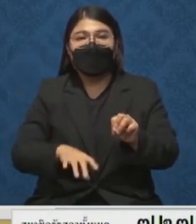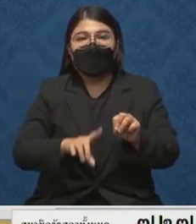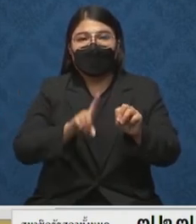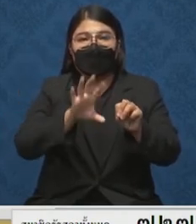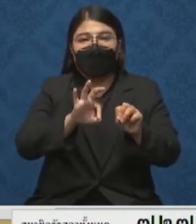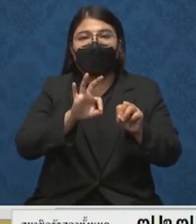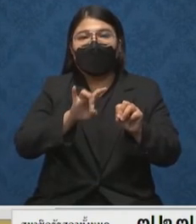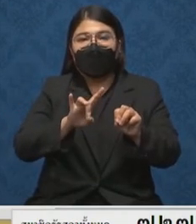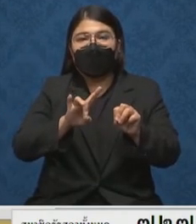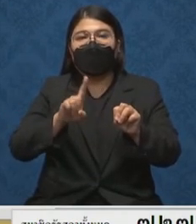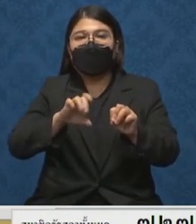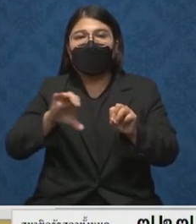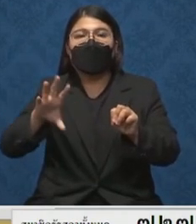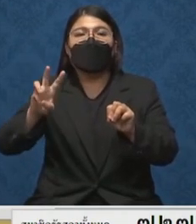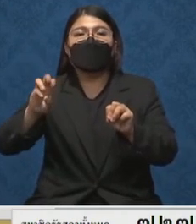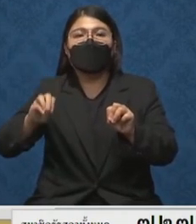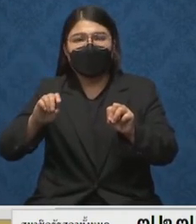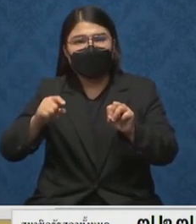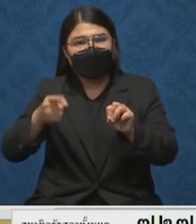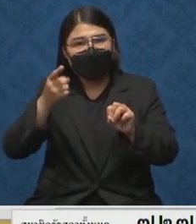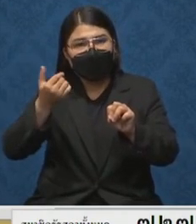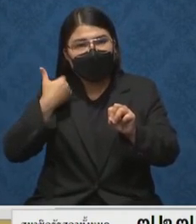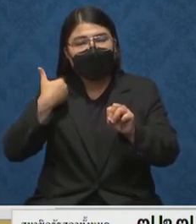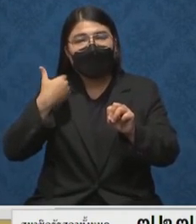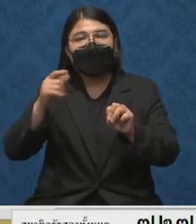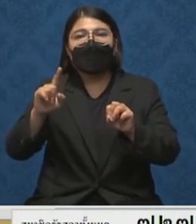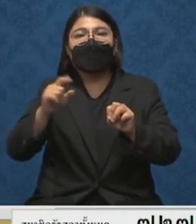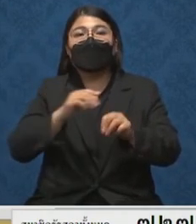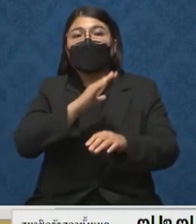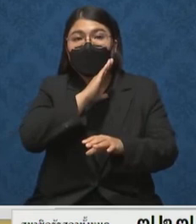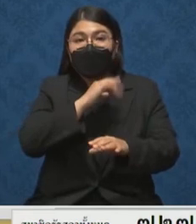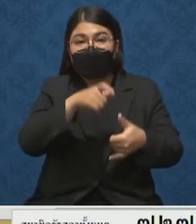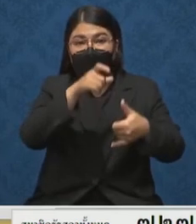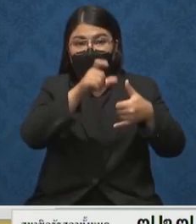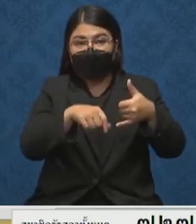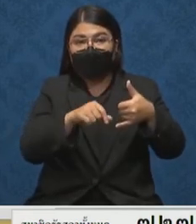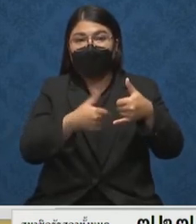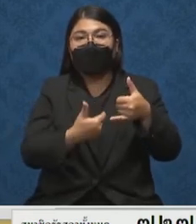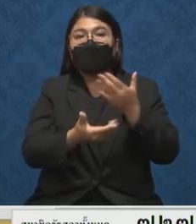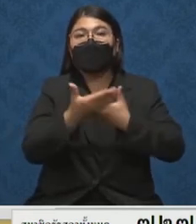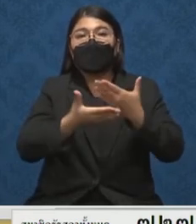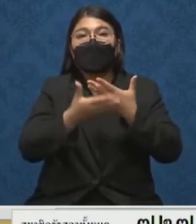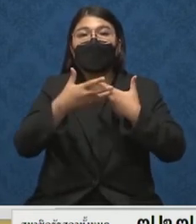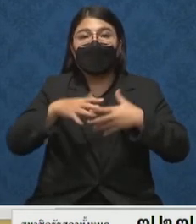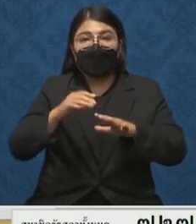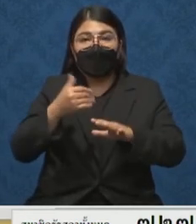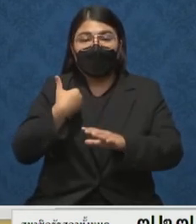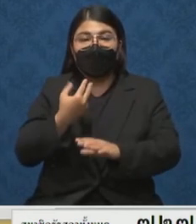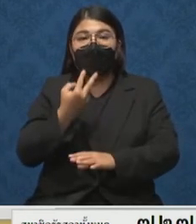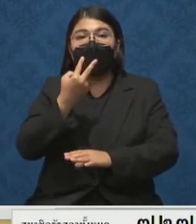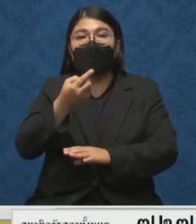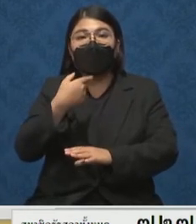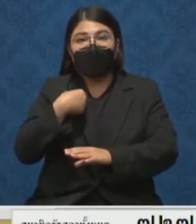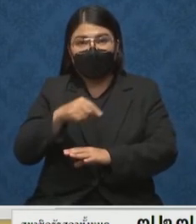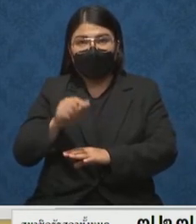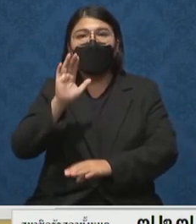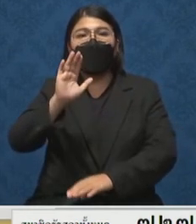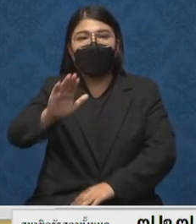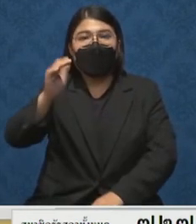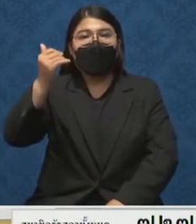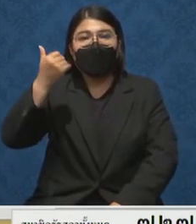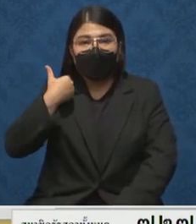หรอไม่เมื่มนาตามนี้แล้จงเพาวาพทเอกประยทซึ่เป็หัวหนาคลทชอนั้นมีลัษณะต้องห้ามครับ